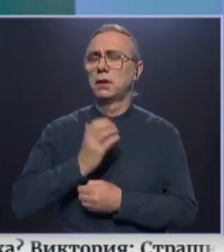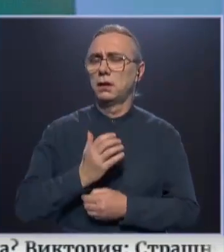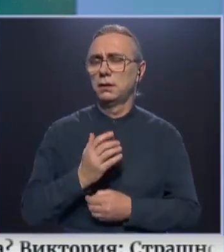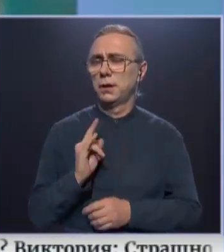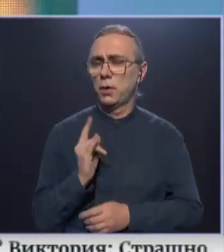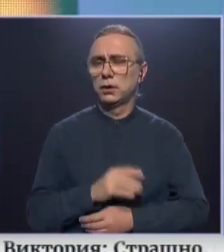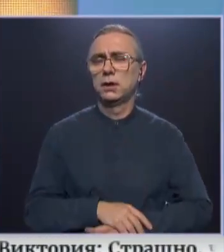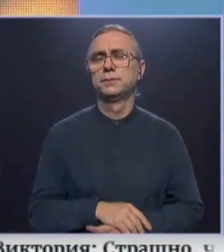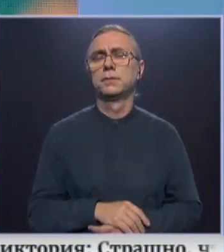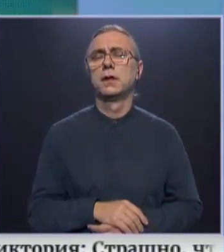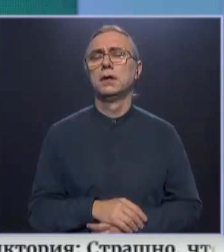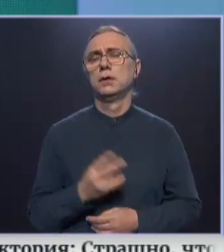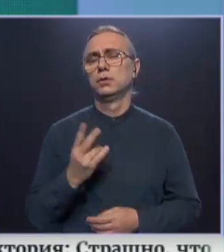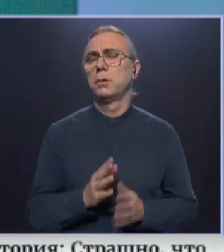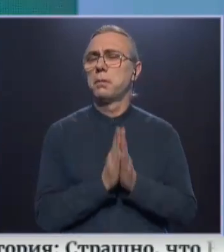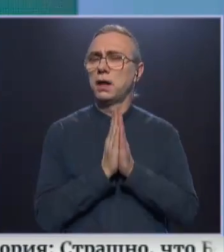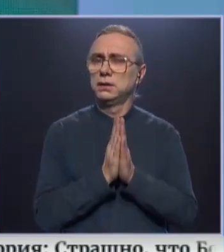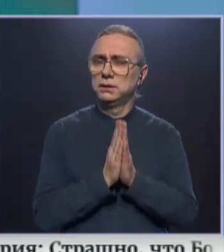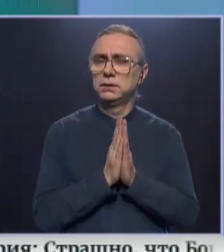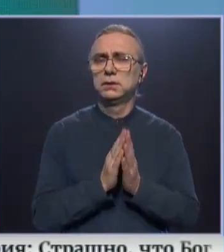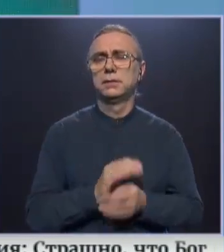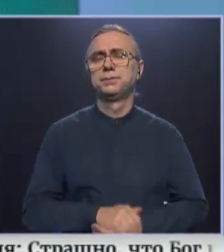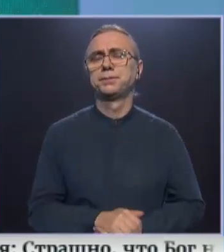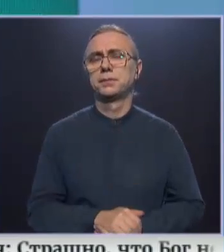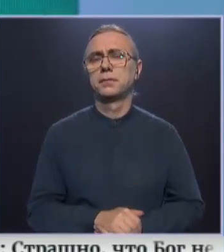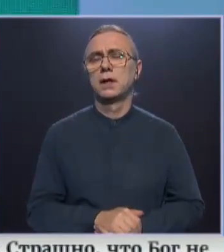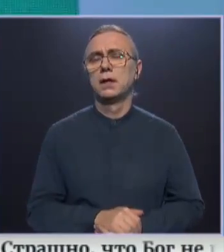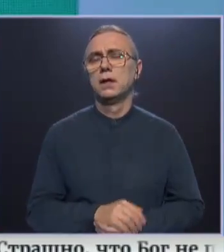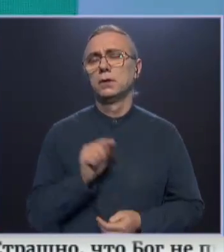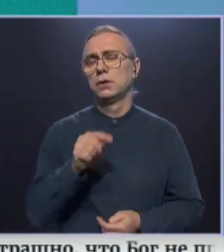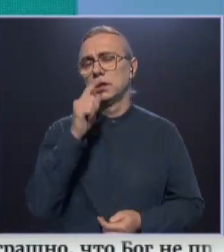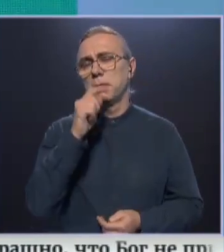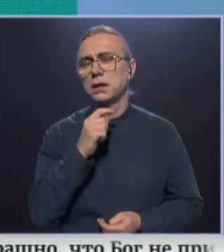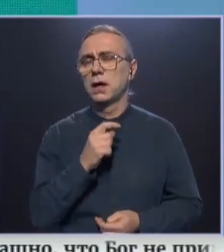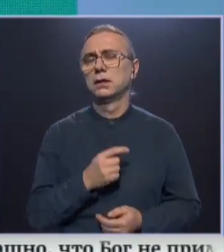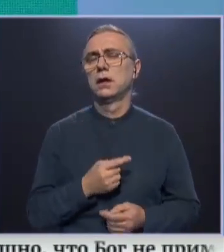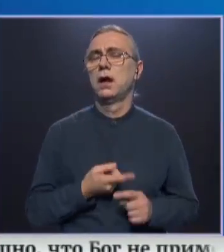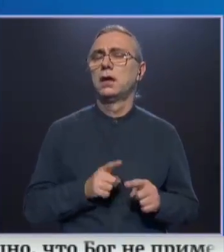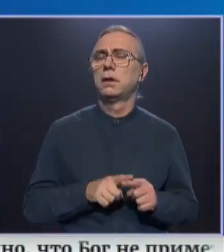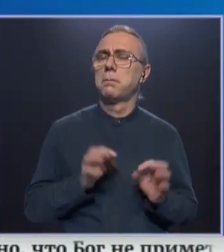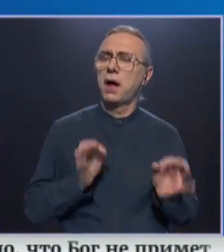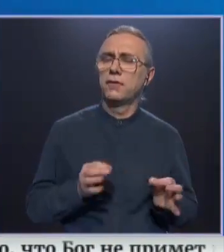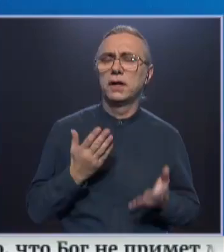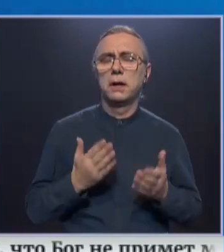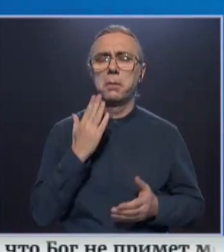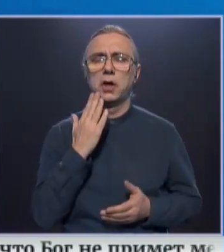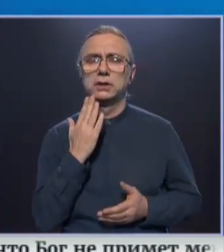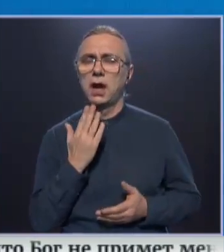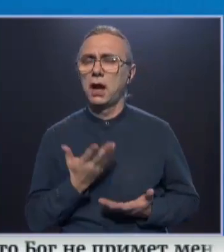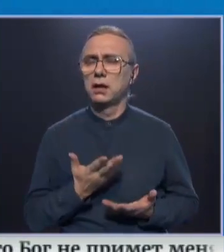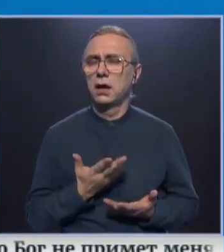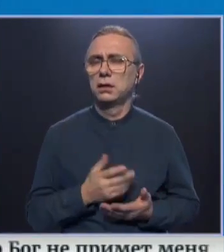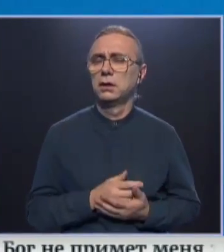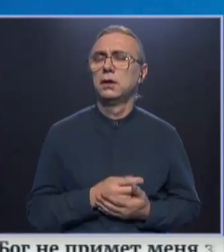Молиться. И тут непонятно, правда это или это подозрение. Вот. Молиться